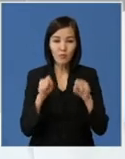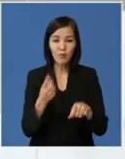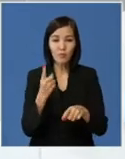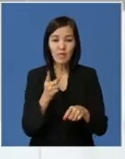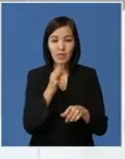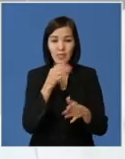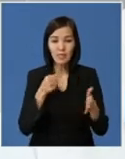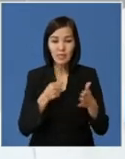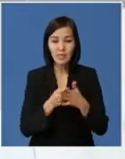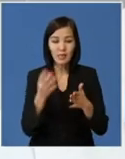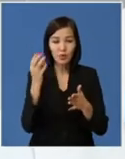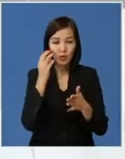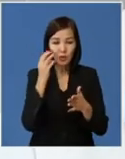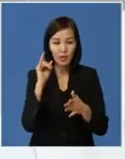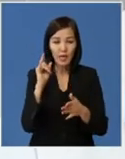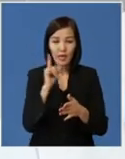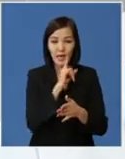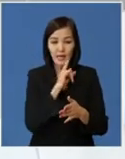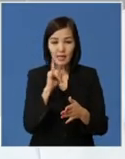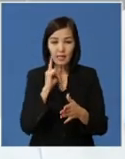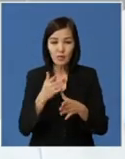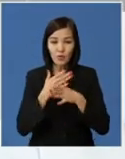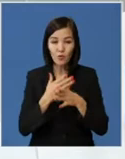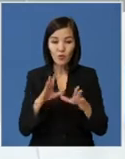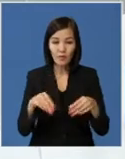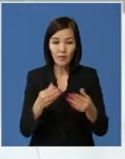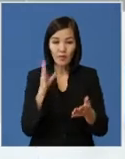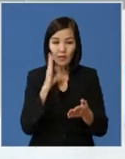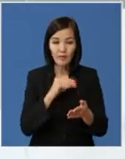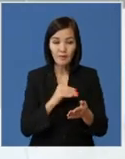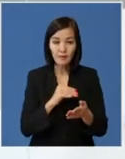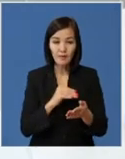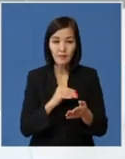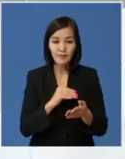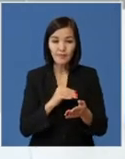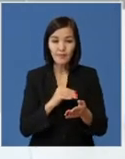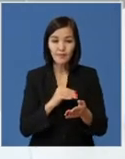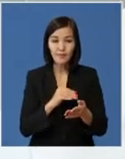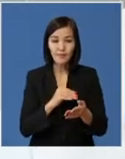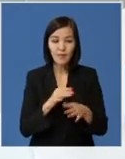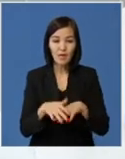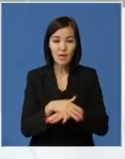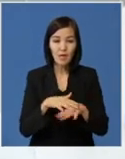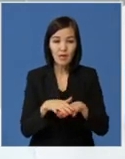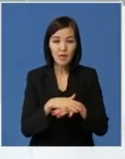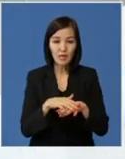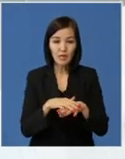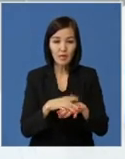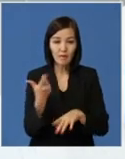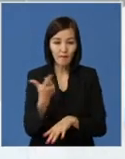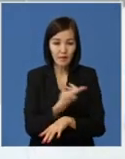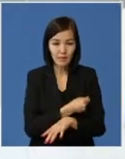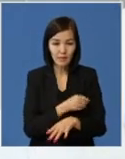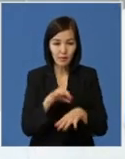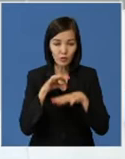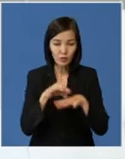балаларға, жүкті әйелдерге де көмектесе аламыз. Жаңағы туыс жасындағы әйелдерге, халыққа жалпы вакцинация